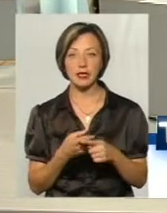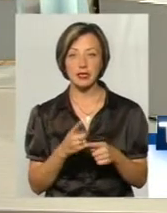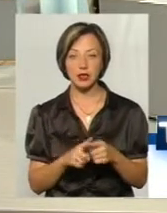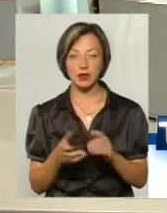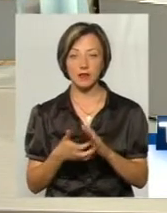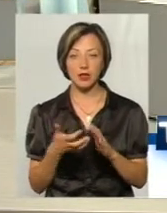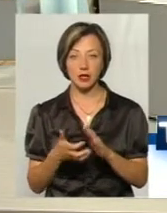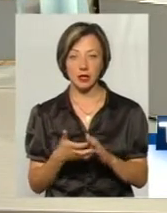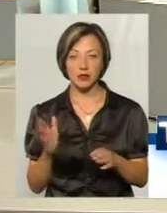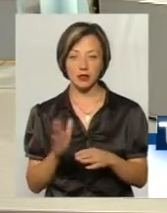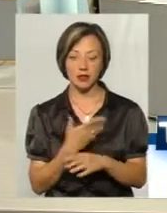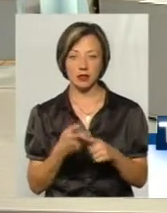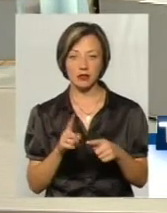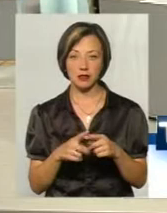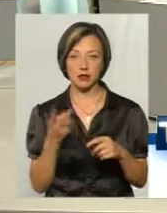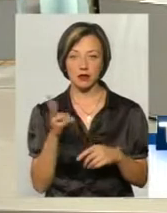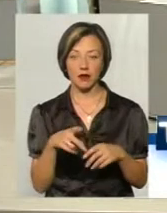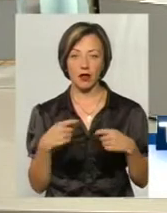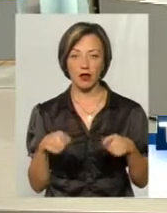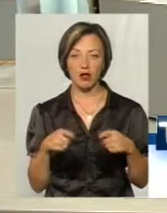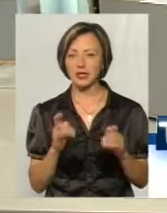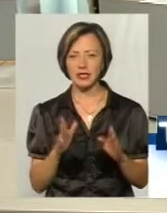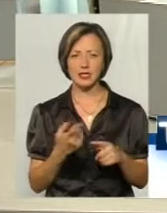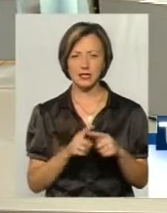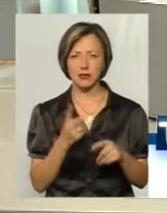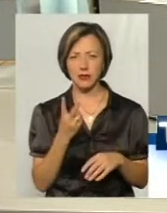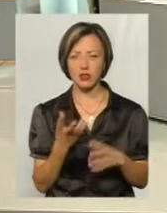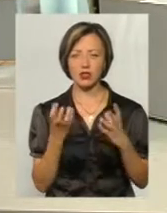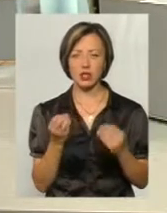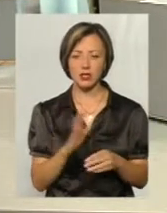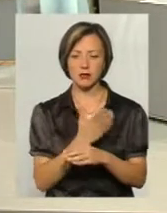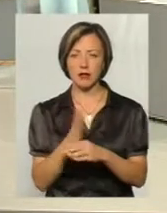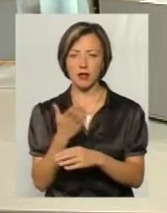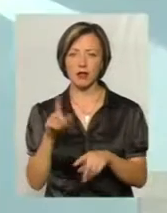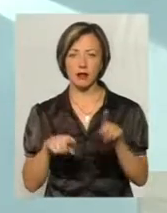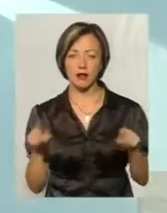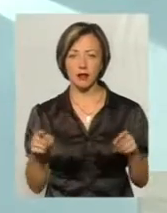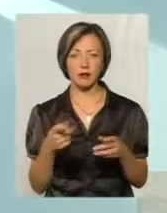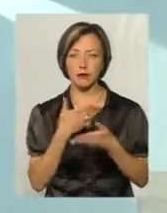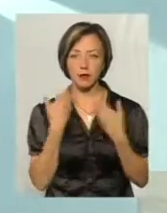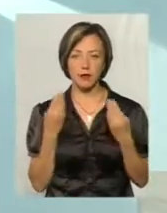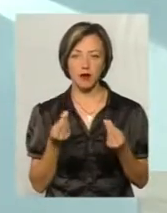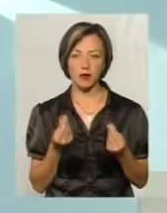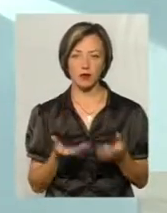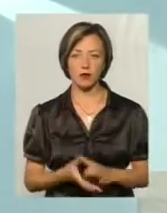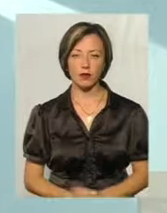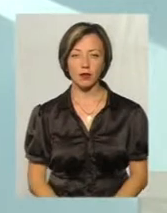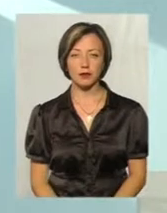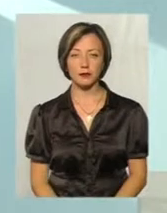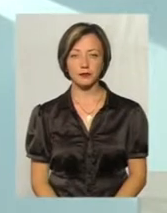не хватає, ми зняли цей два лота. Ми не тільки ці лоти зняли, ми знімали ще деякі лоти, тому що немає